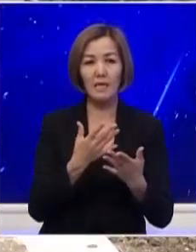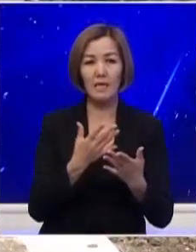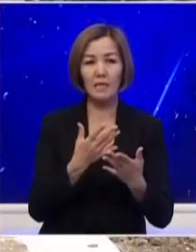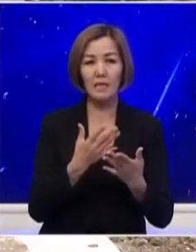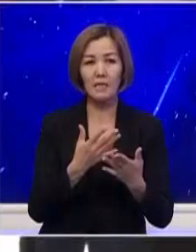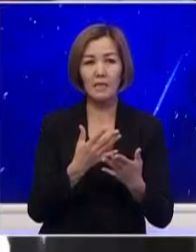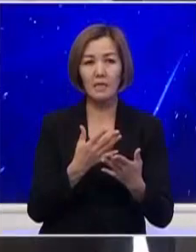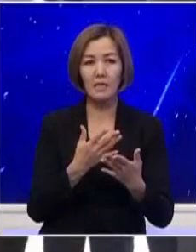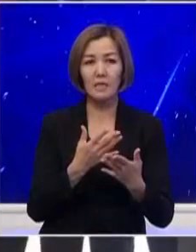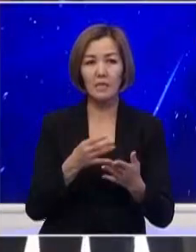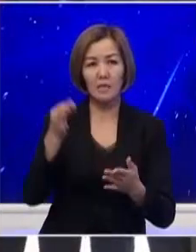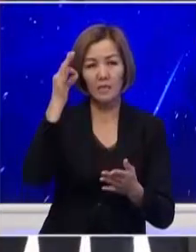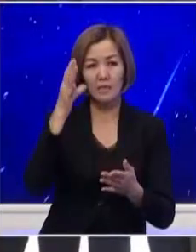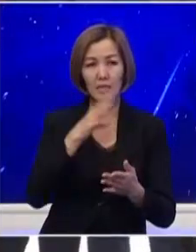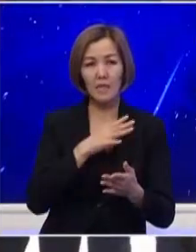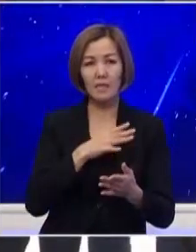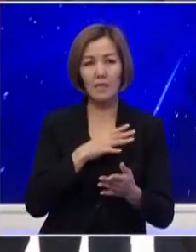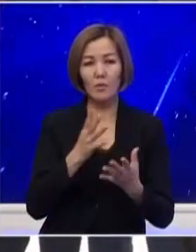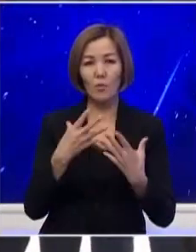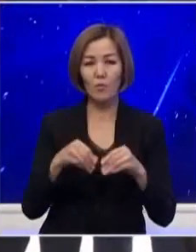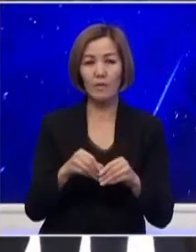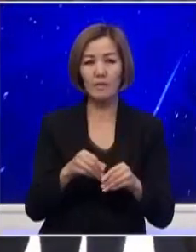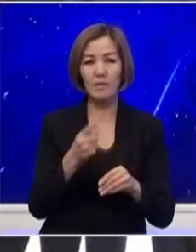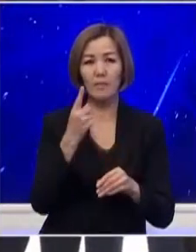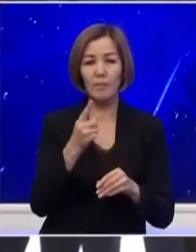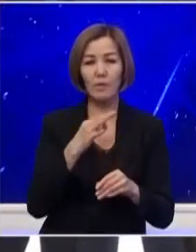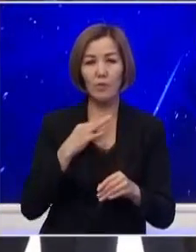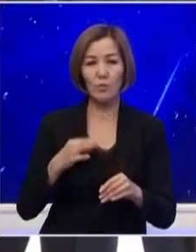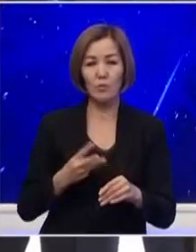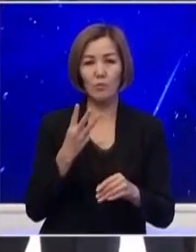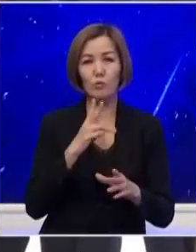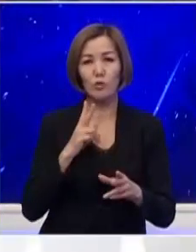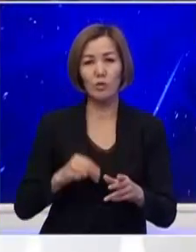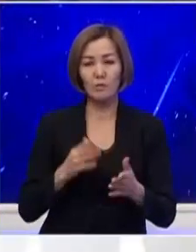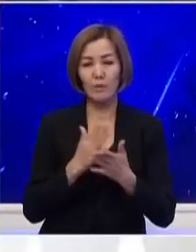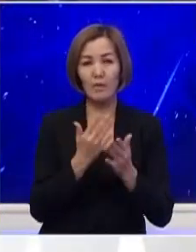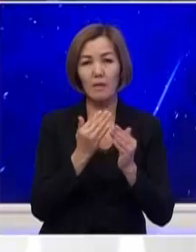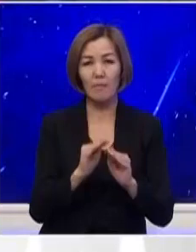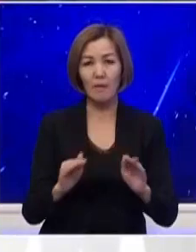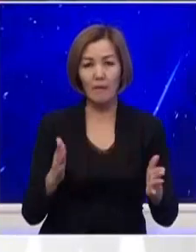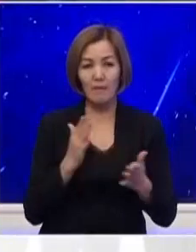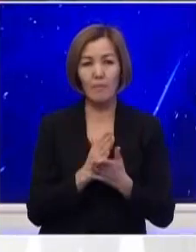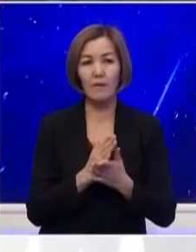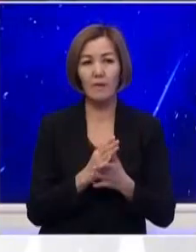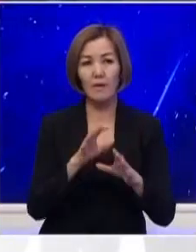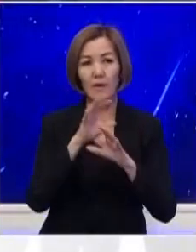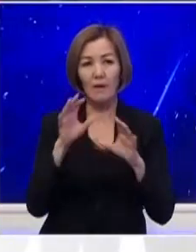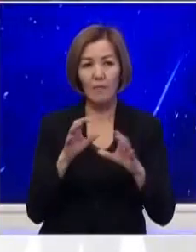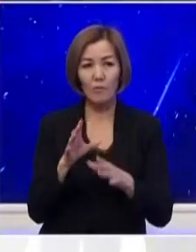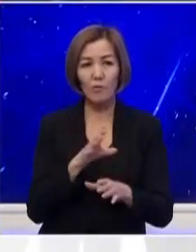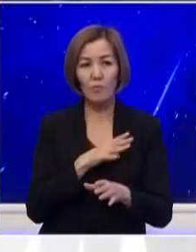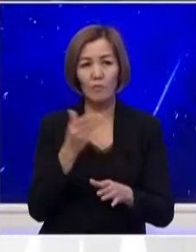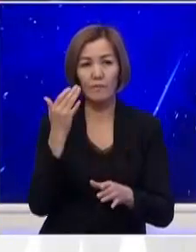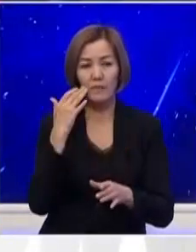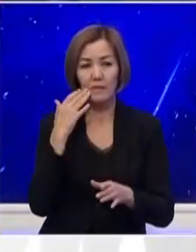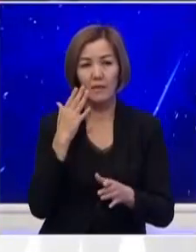мақтанышпен еске алды. Ұл отбасында бір ұл үш қызымыз бар, немерелер, шөберелер бәріне қамқор болып, бәрі